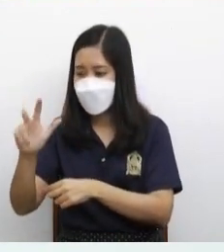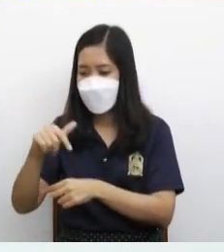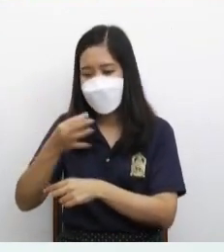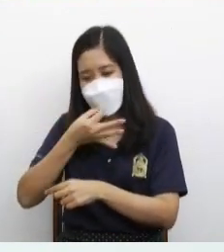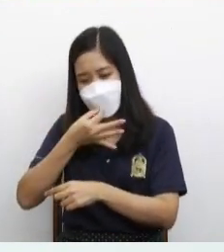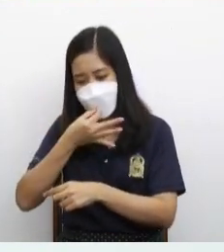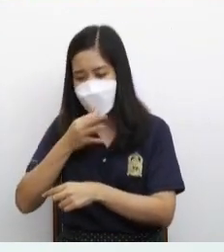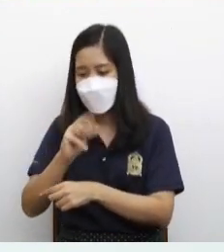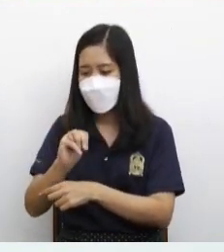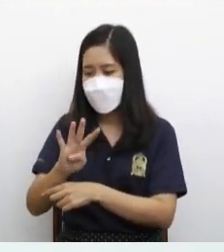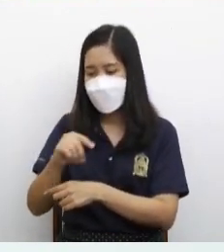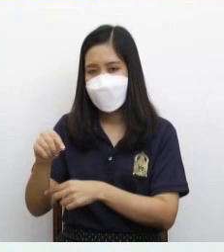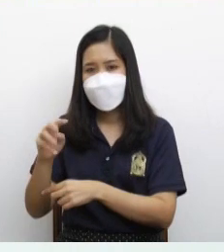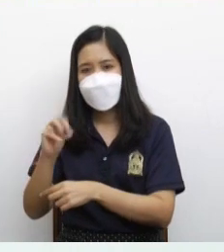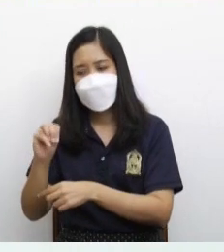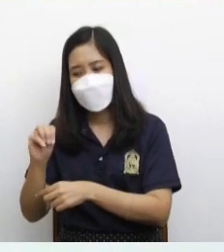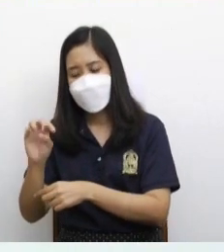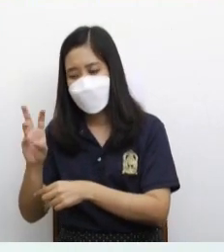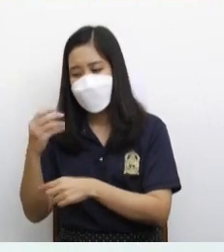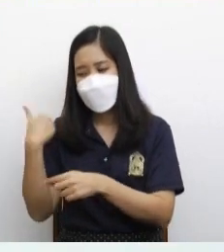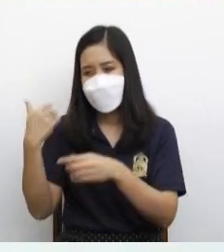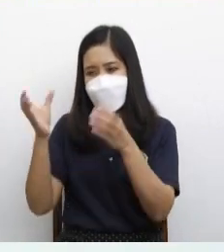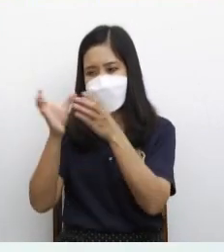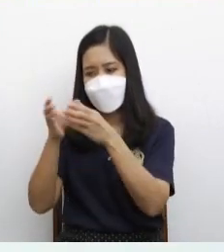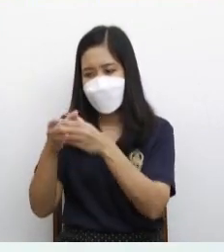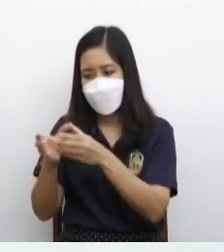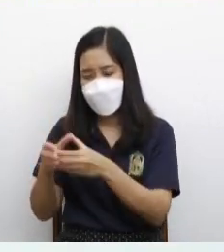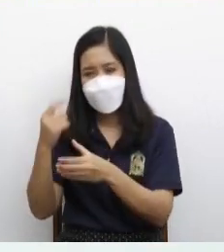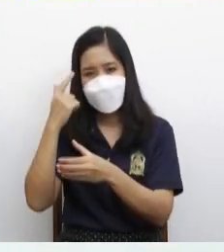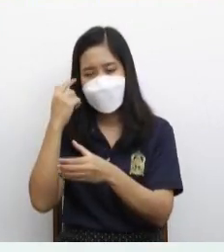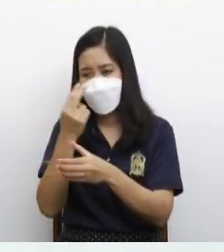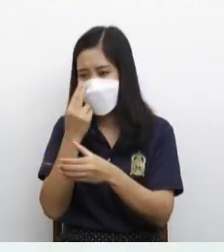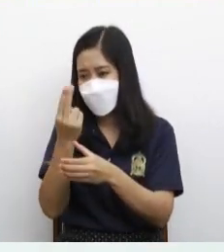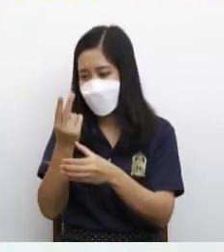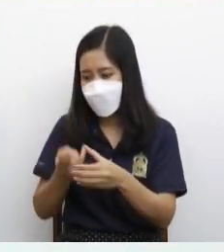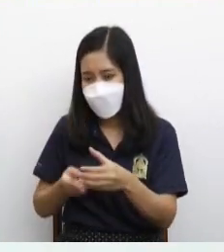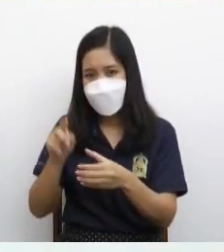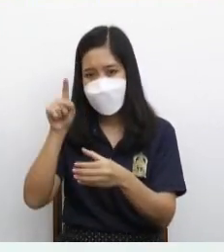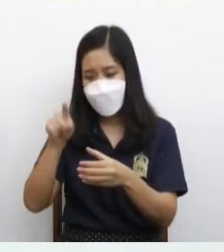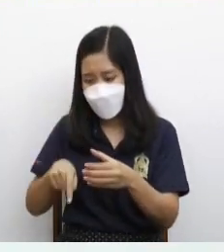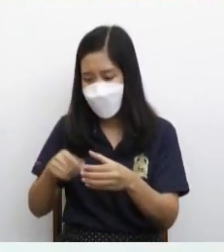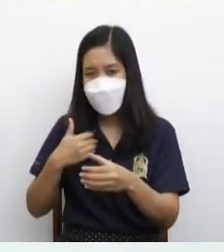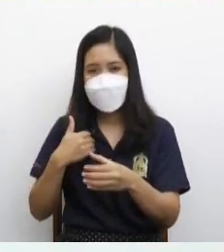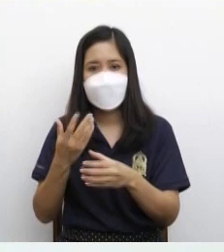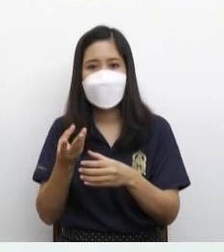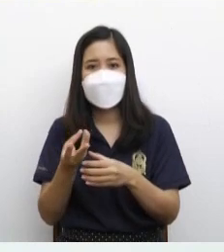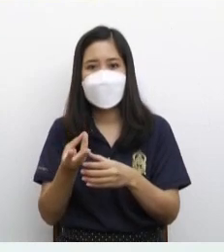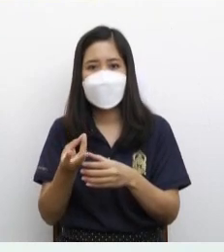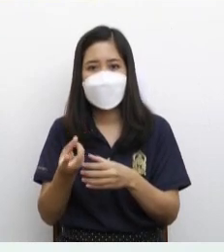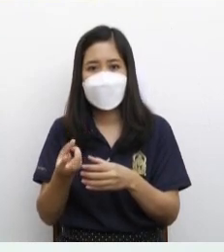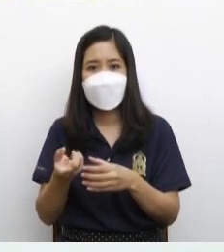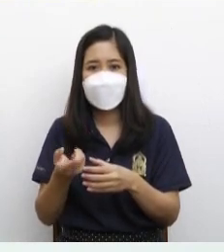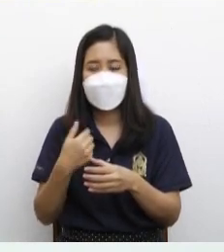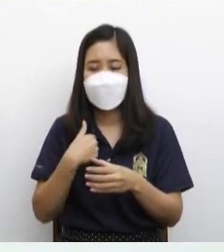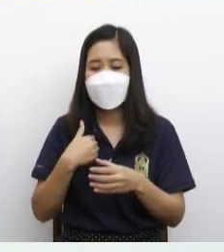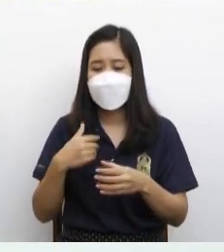อยู่เป็นจำนวนหนึ่งซึ่งก็เป็นภาพที่ผมเที่ยวน่าจะเกิดขึ้นทั่วไปในประเทศไทยเราอ่าในรายการที่